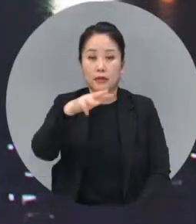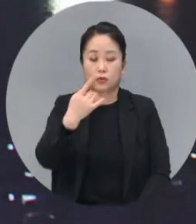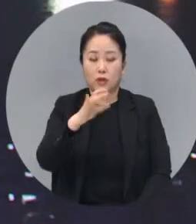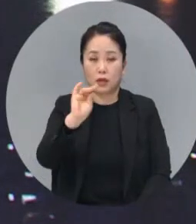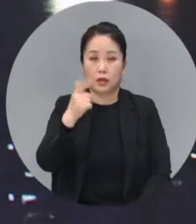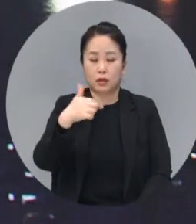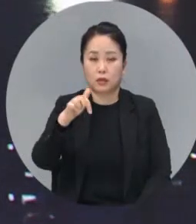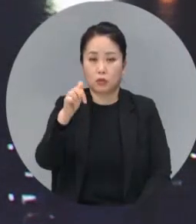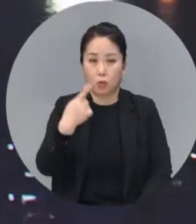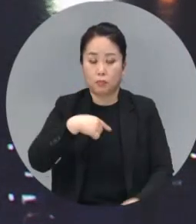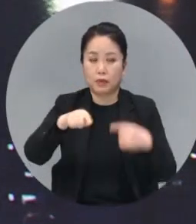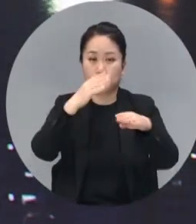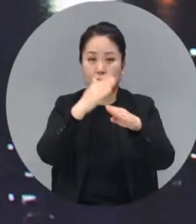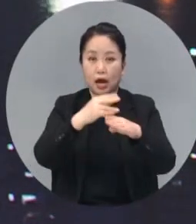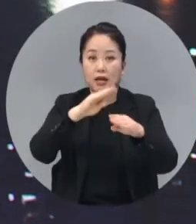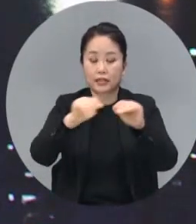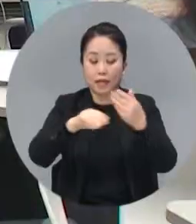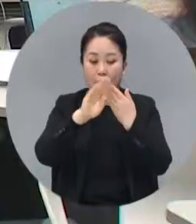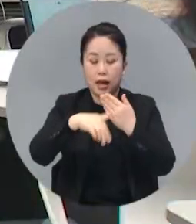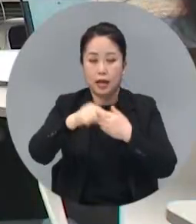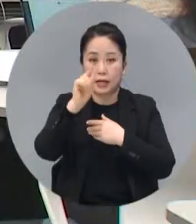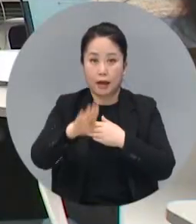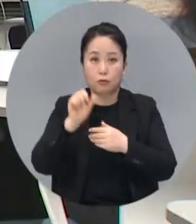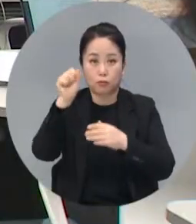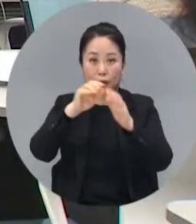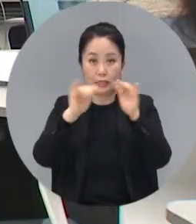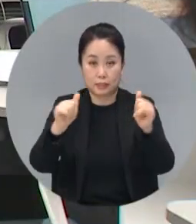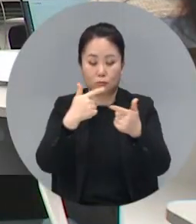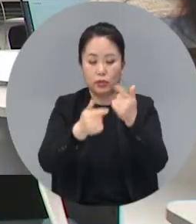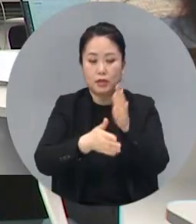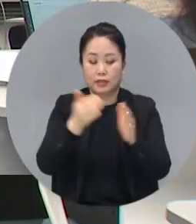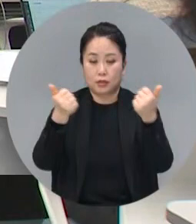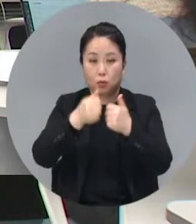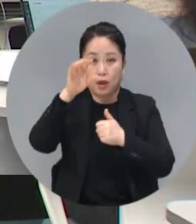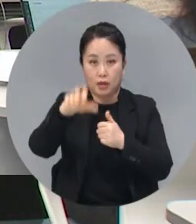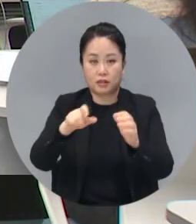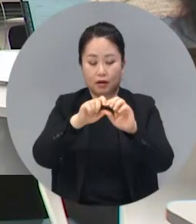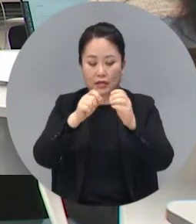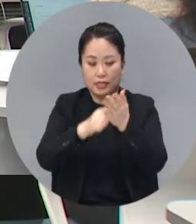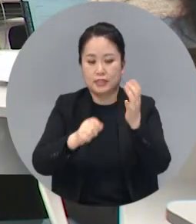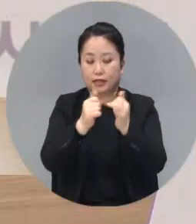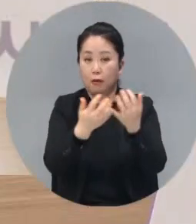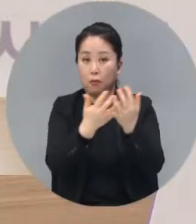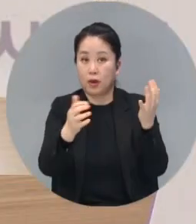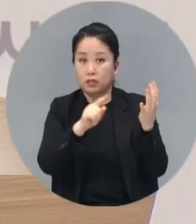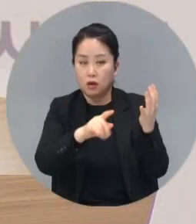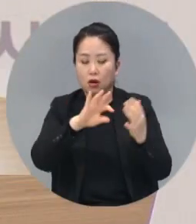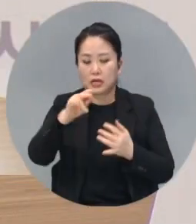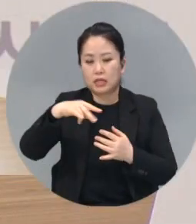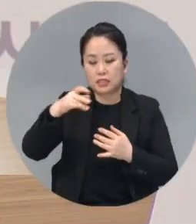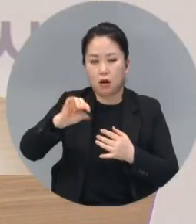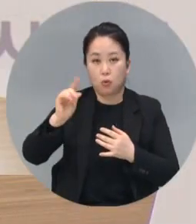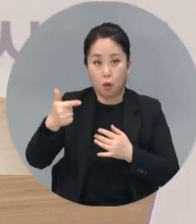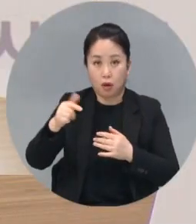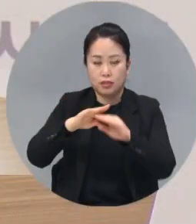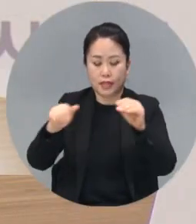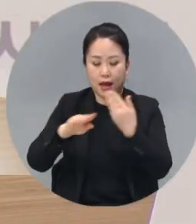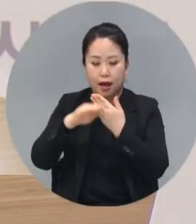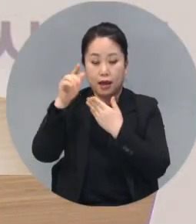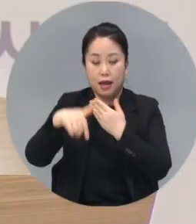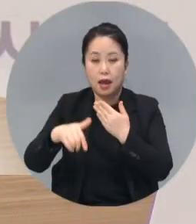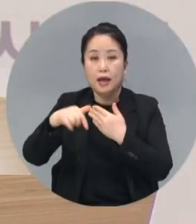최인호 더불어민주당 사하갑 후보는 오늘 부산시의회에서 기자회견을 열고 이성권 국민의힘 사하갑